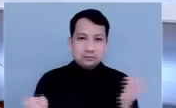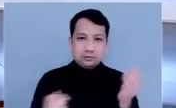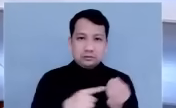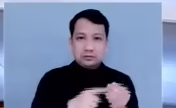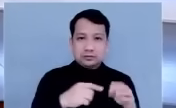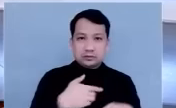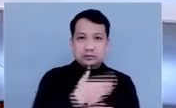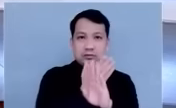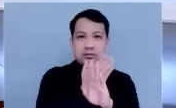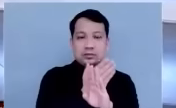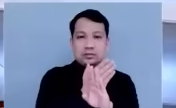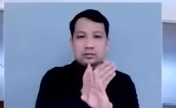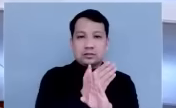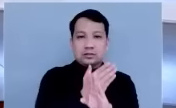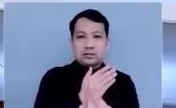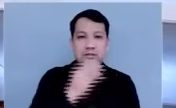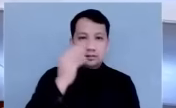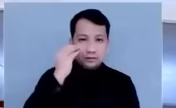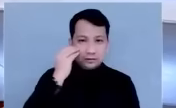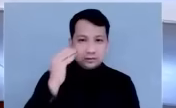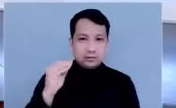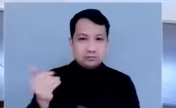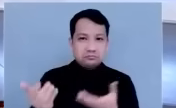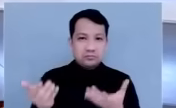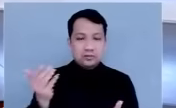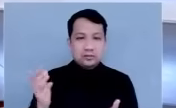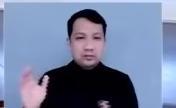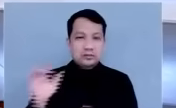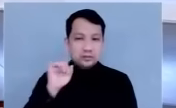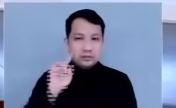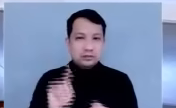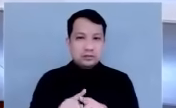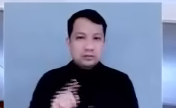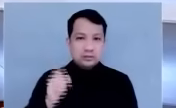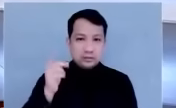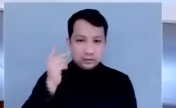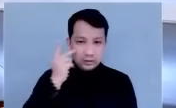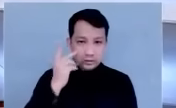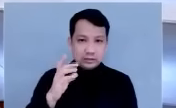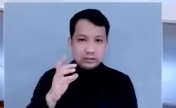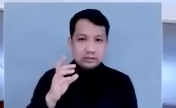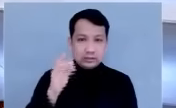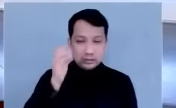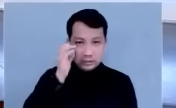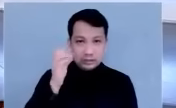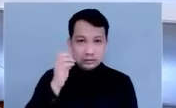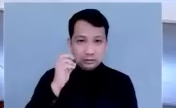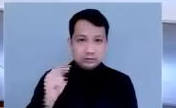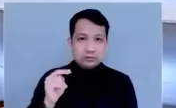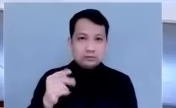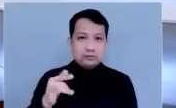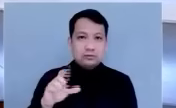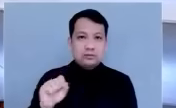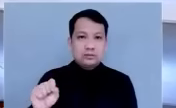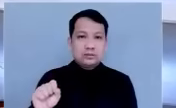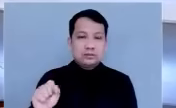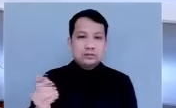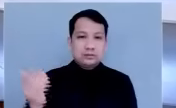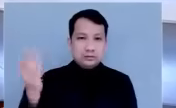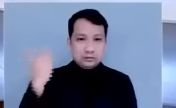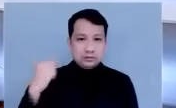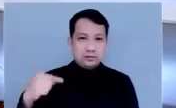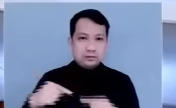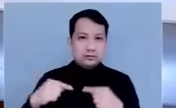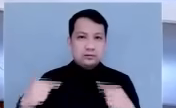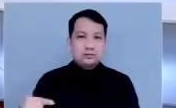hindi si Margarita Migs Nograles, maaaring ang kanyang kapatid na si Carlo Alexi Nograles. Matagal na po ang banggaan ng